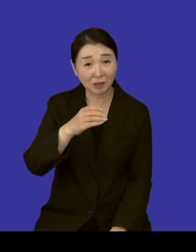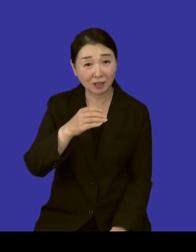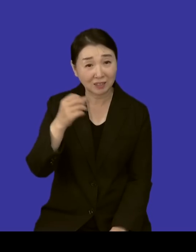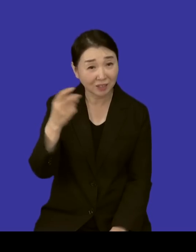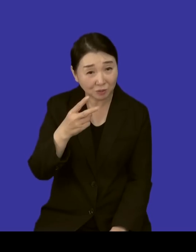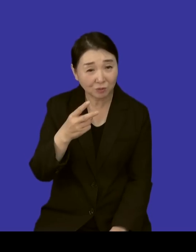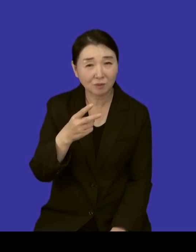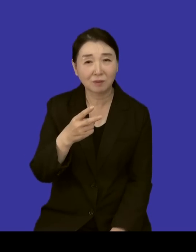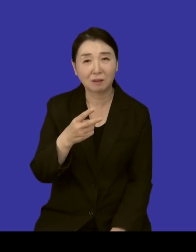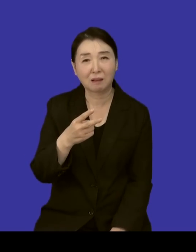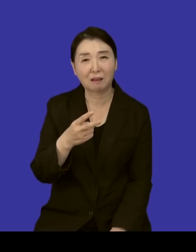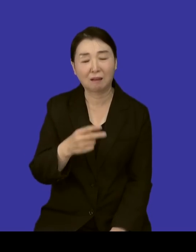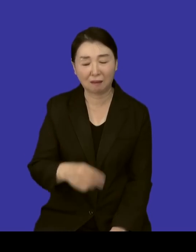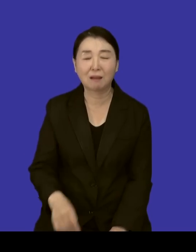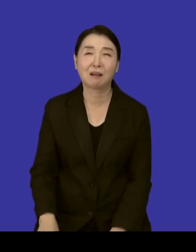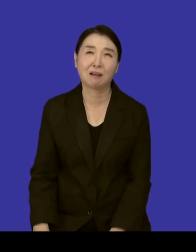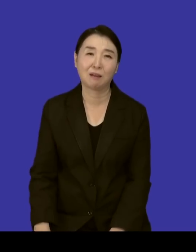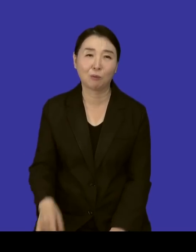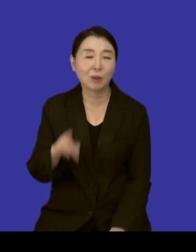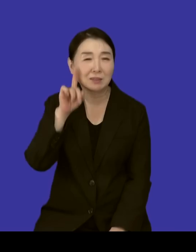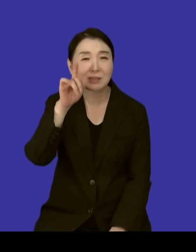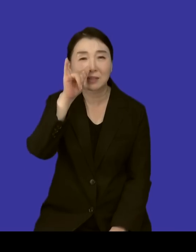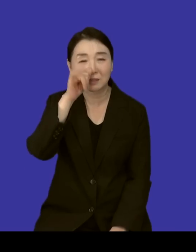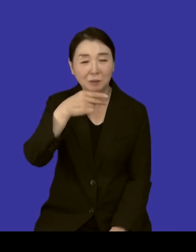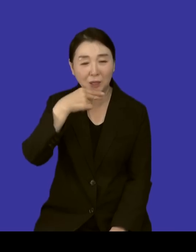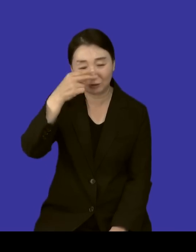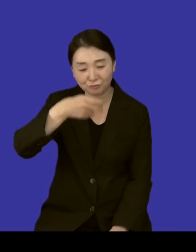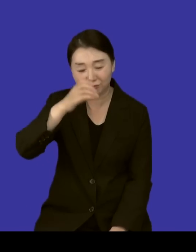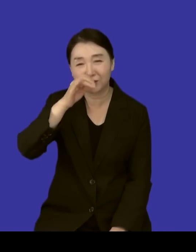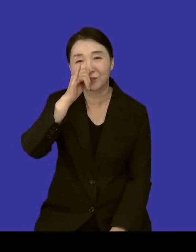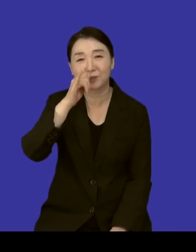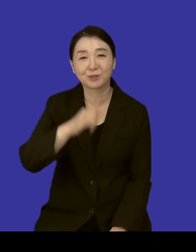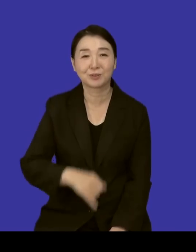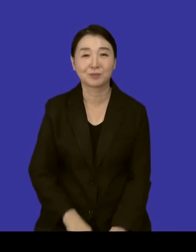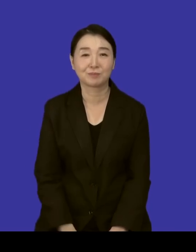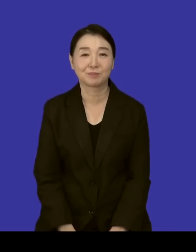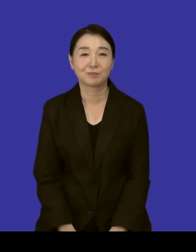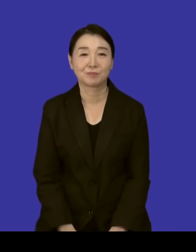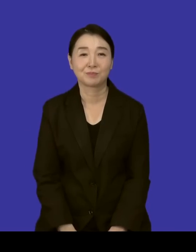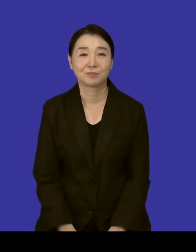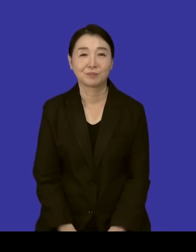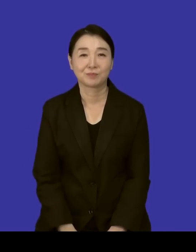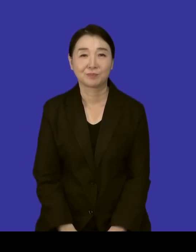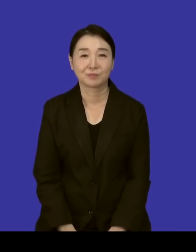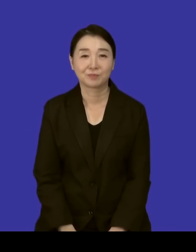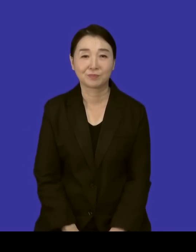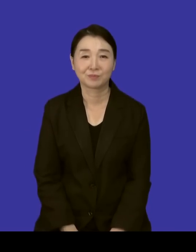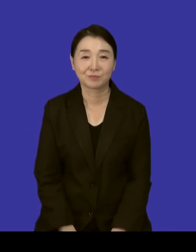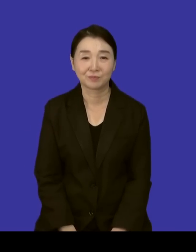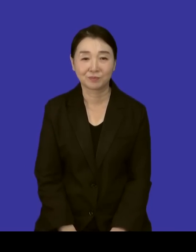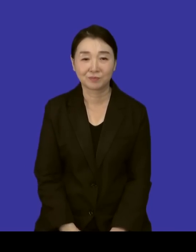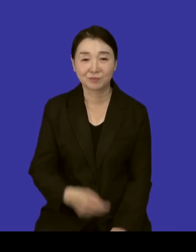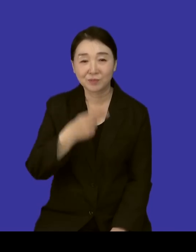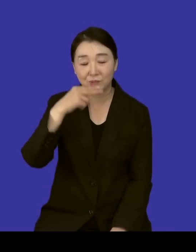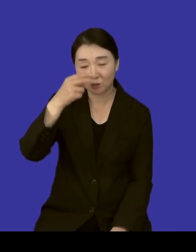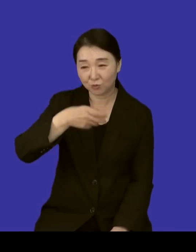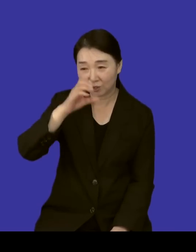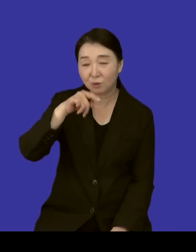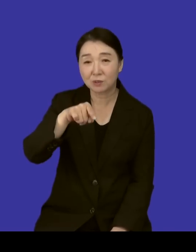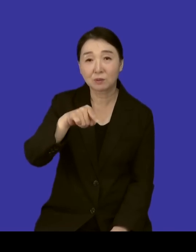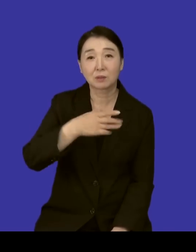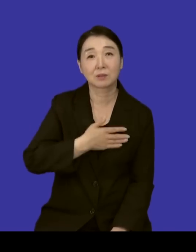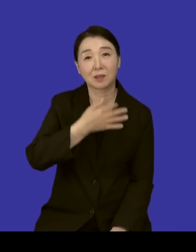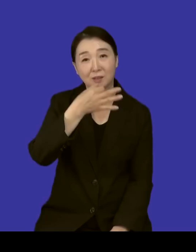이거 좋아. 이것도 왜냐면 너무 스트레스를 하고. 많이 받는 그렇지, 직업이거든요. 스트레스 많이 집중력을 받으니까. 요하기 때문에. 그렇죠. 이것도 그러니까 이것도 이거 하는 거가 전